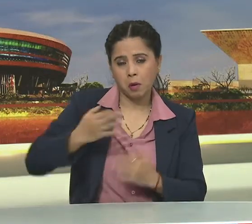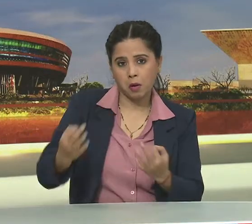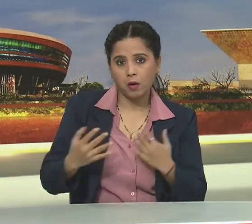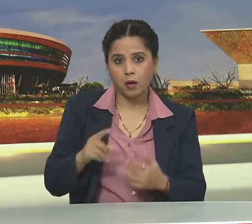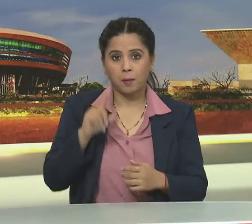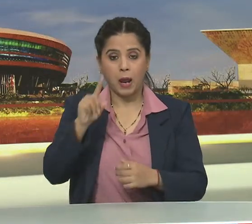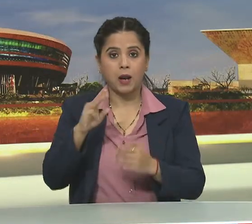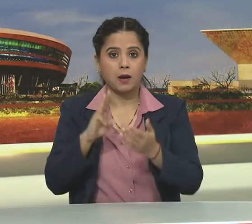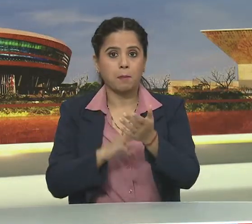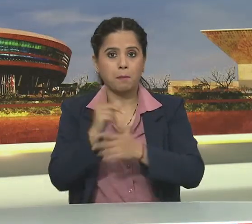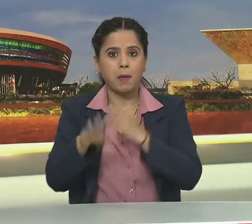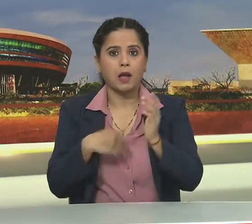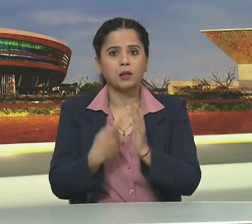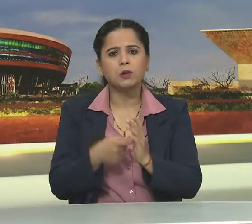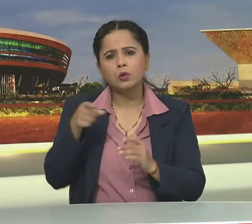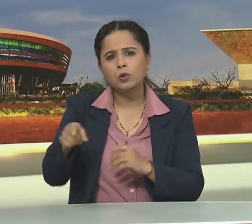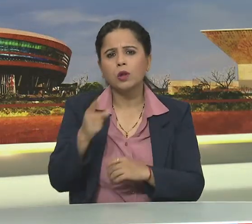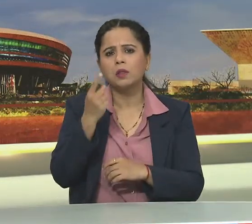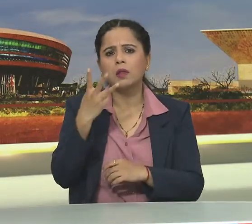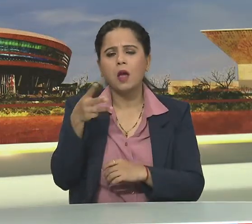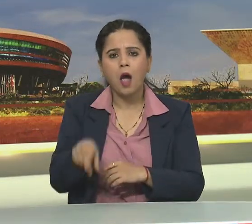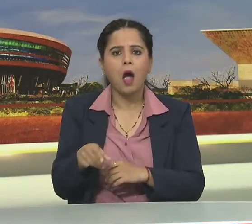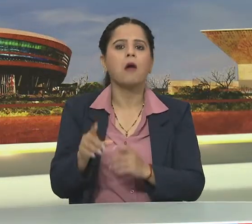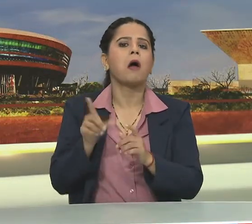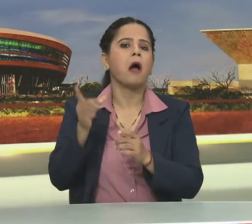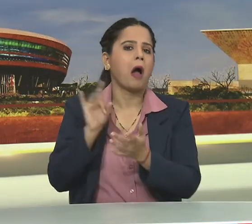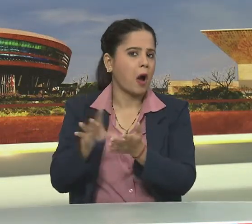हालांकि मैथ्यू शॉट 13 रन बनाकर बोल्ड हुए।